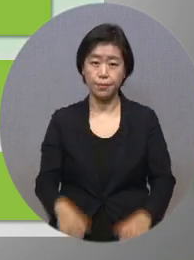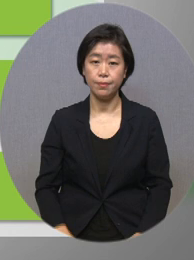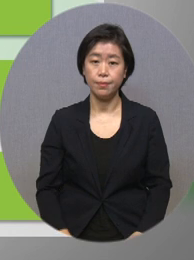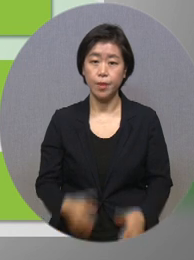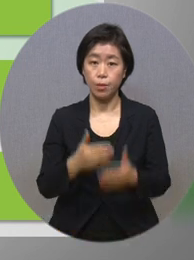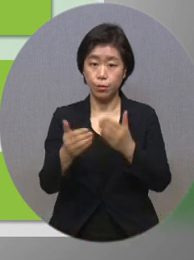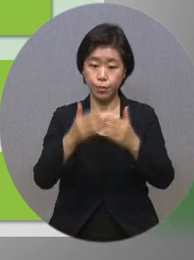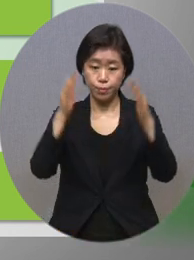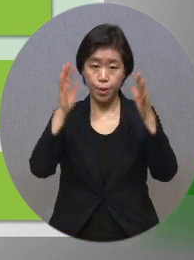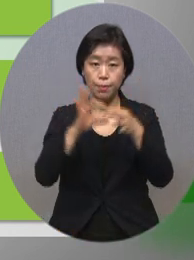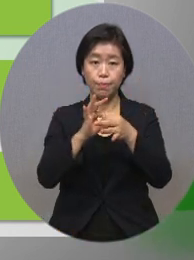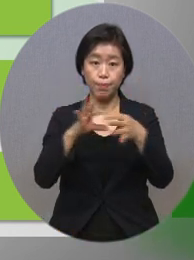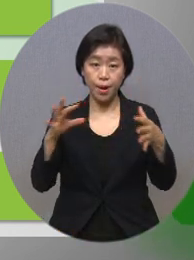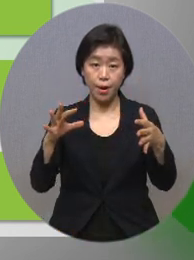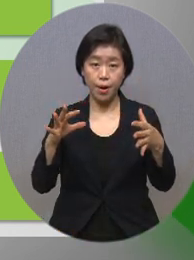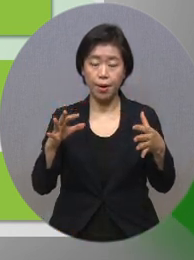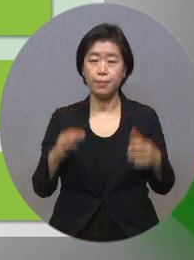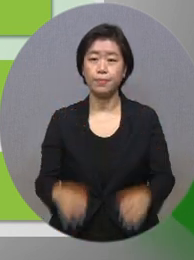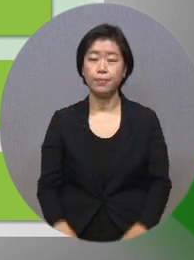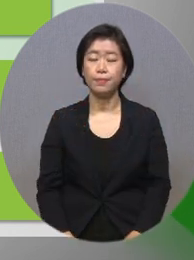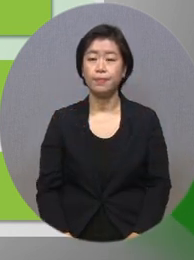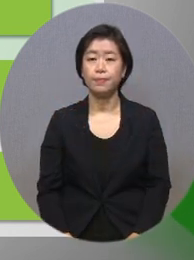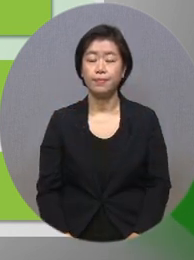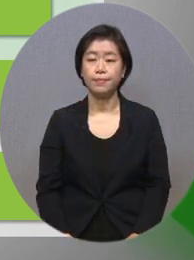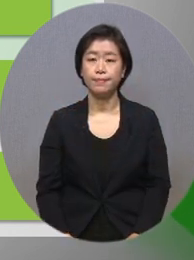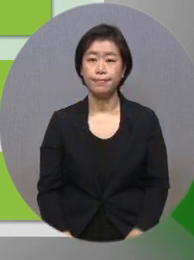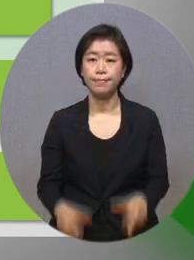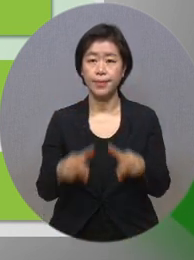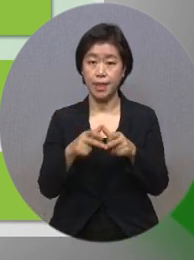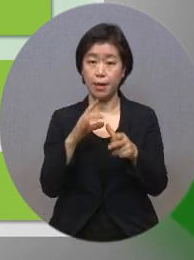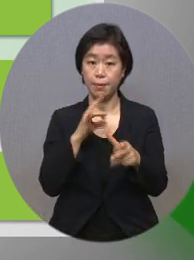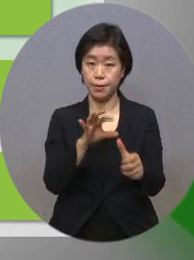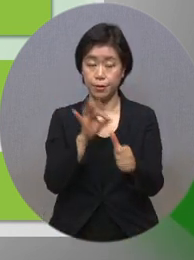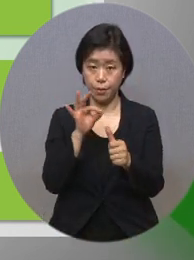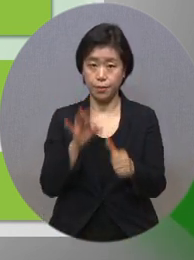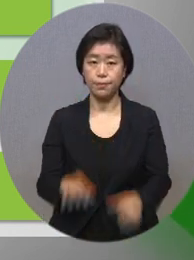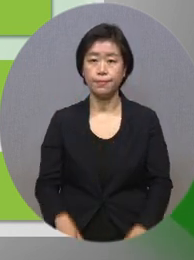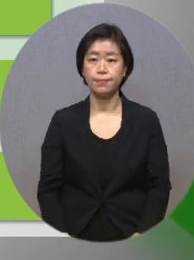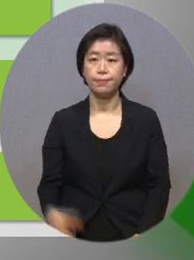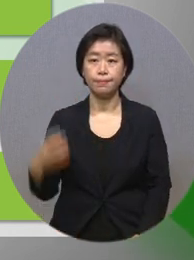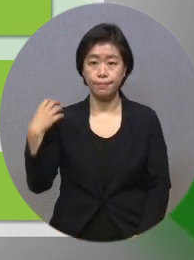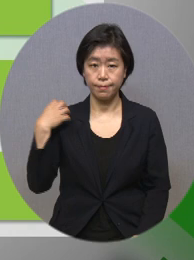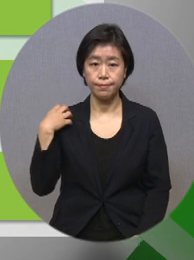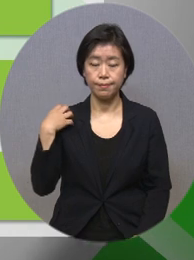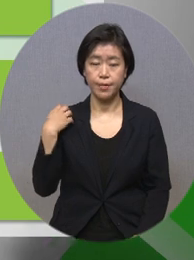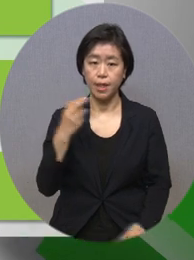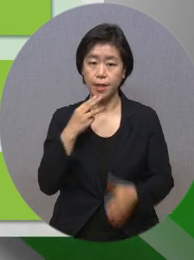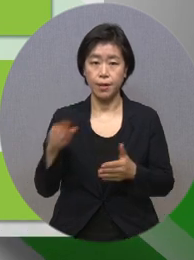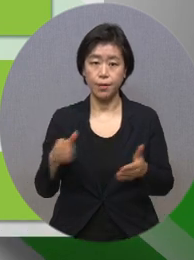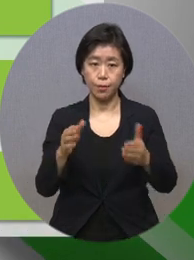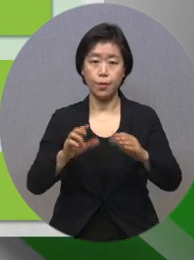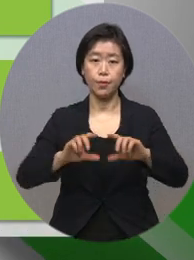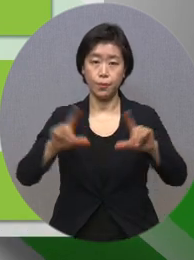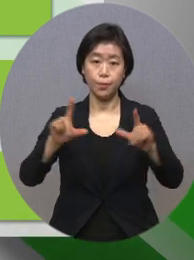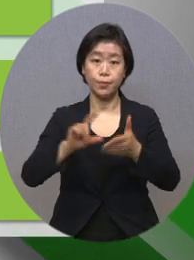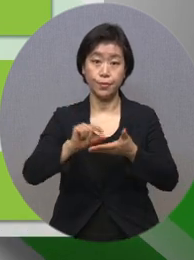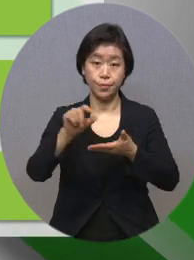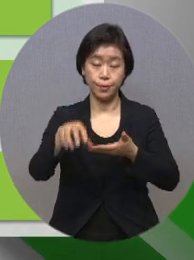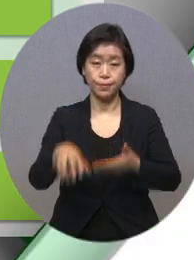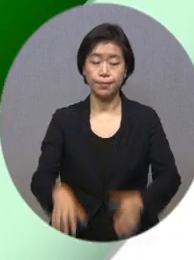경력과 학력은 무관하며 상용직을 채용합니다. 장애인만 채용하며 담당기사는 경기 동부지사입니다.